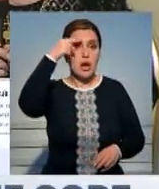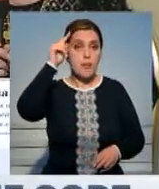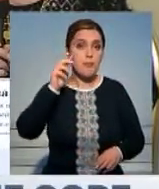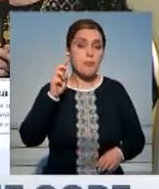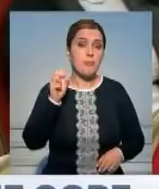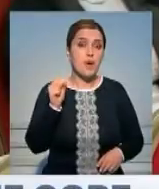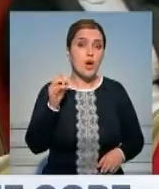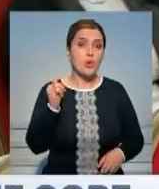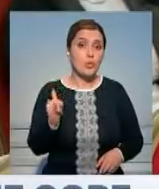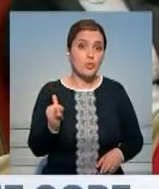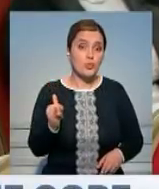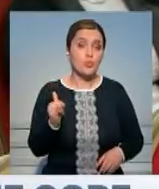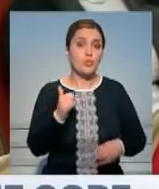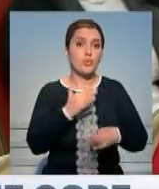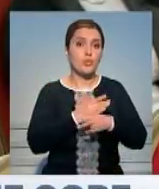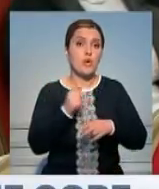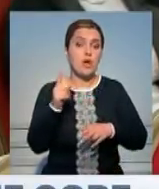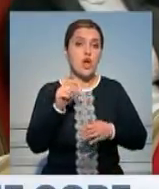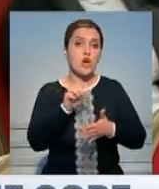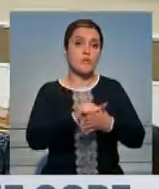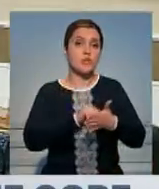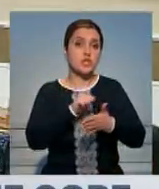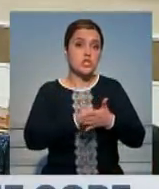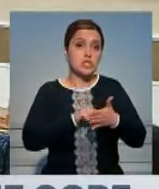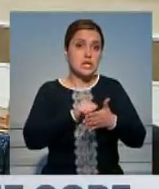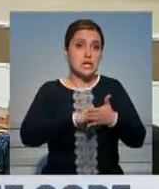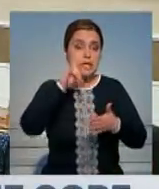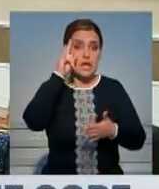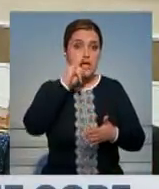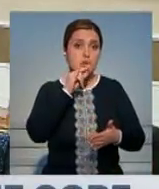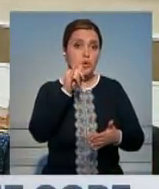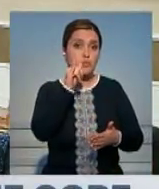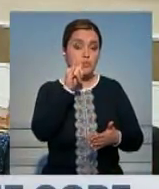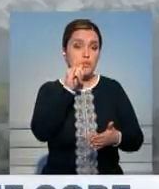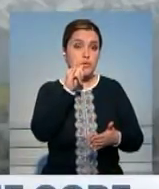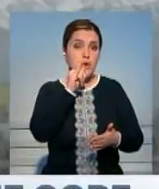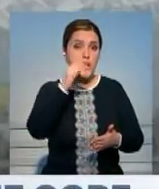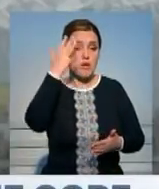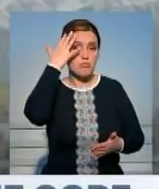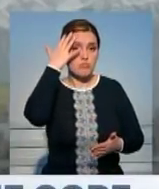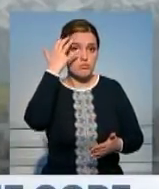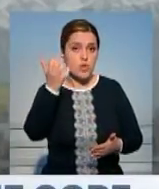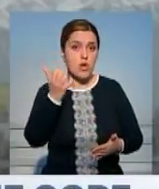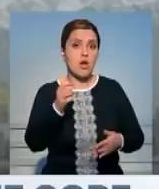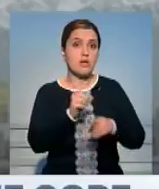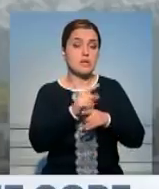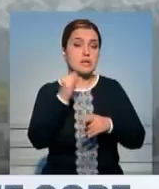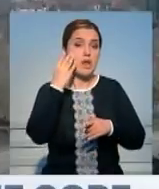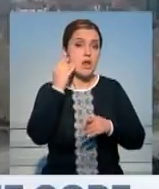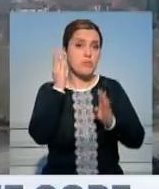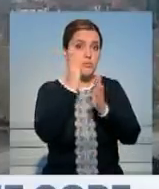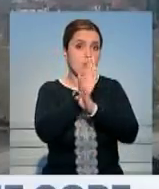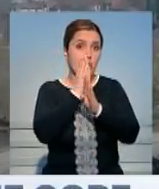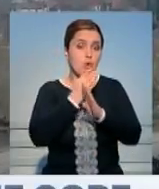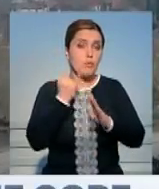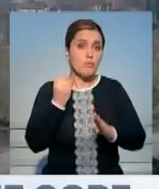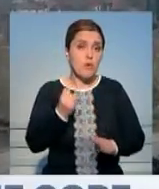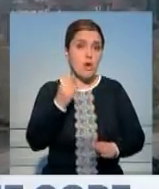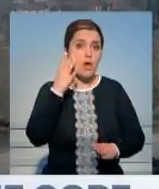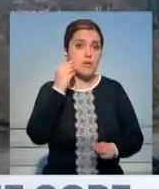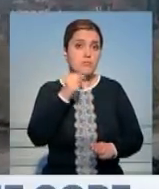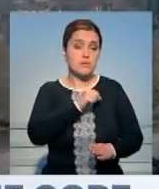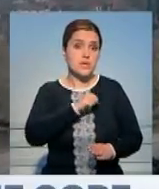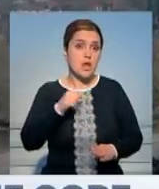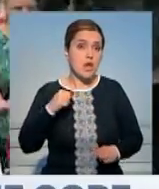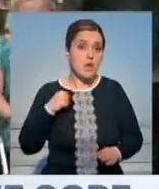Баку. Среди основных факторов – пристрастие казахстанцев к табаку, а также экологическая обстановка в Алматы. Да и сами алматинцы, как